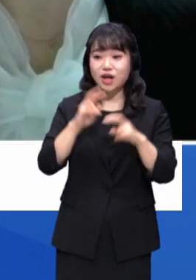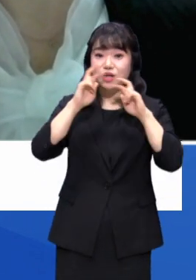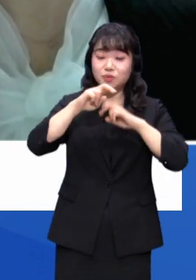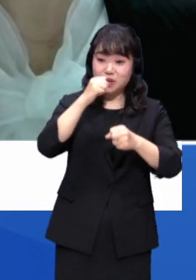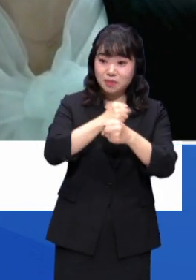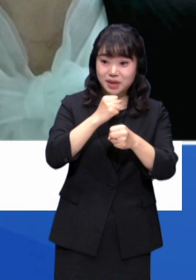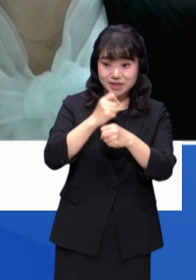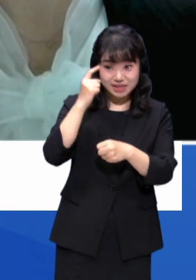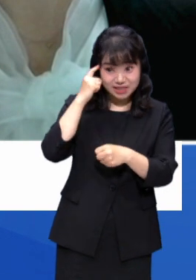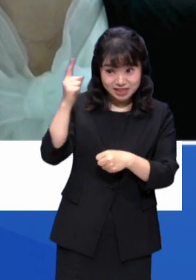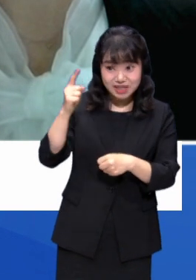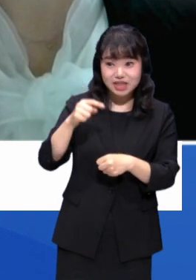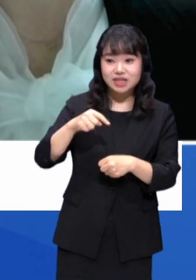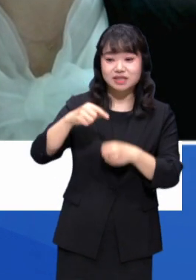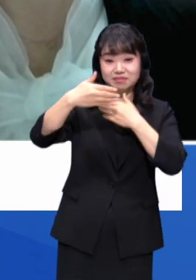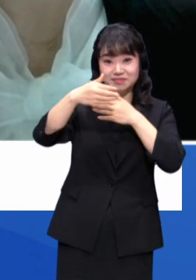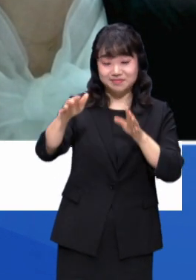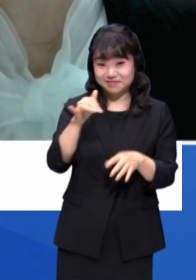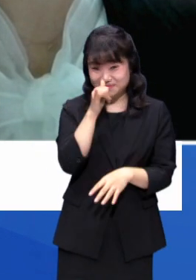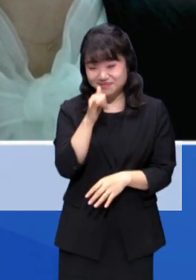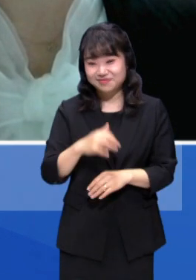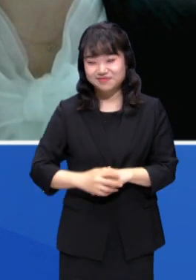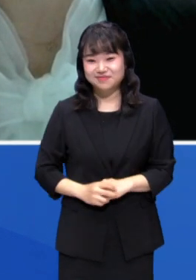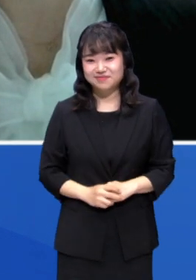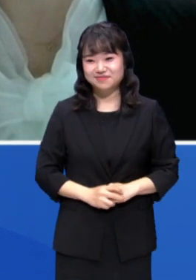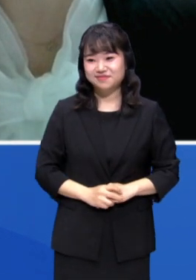제작하는 이음 스튜디오가 있었습니다.